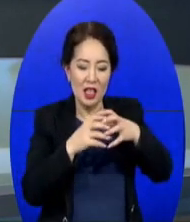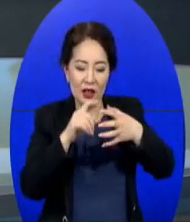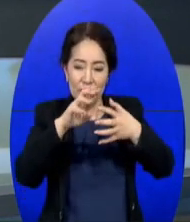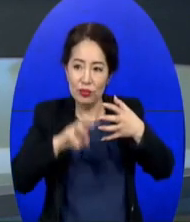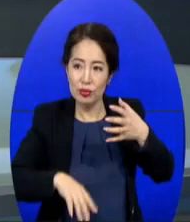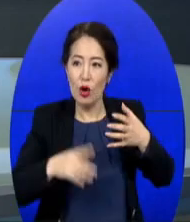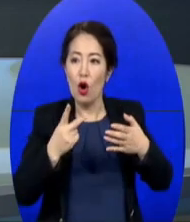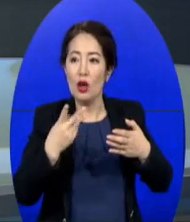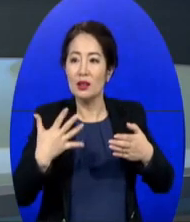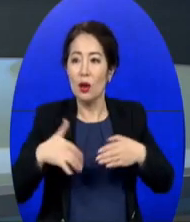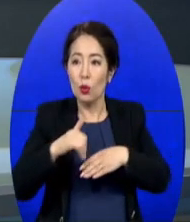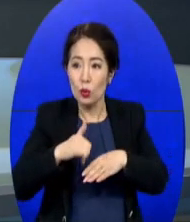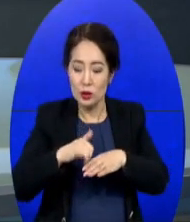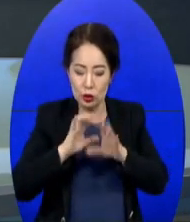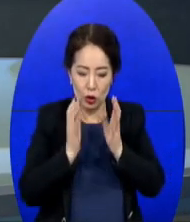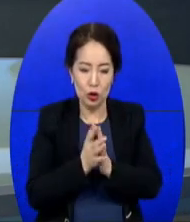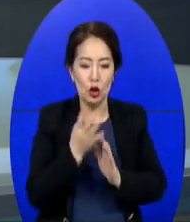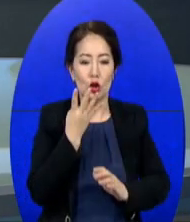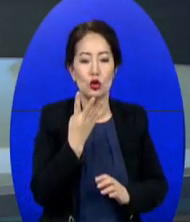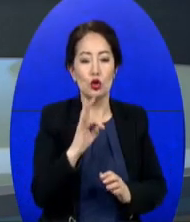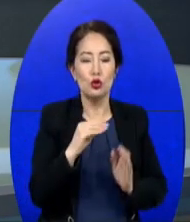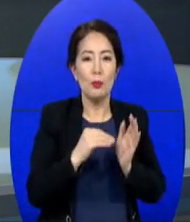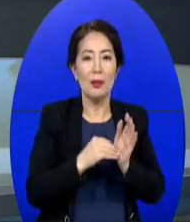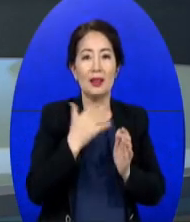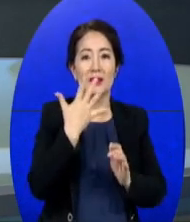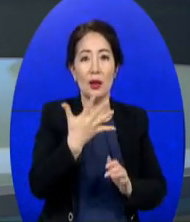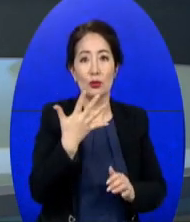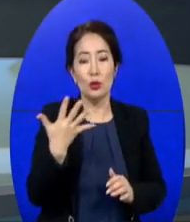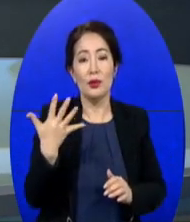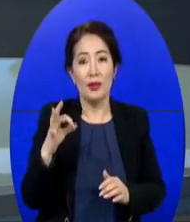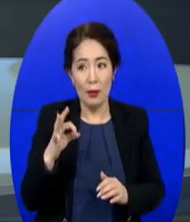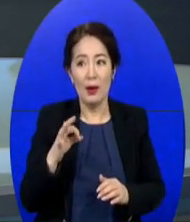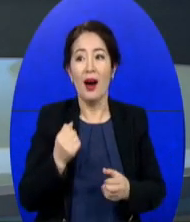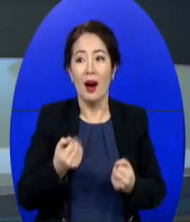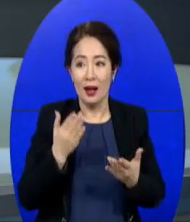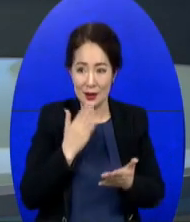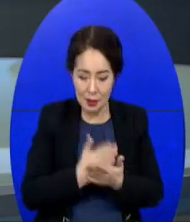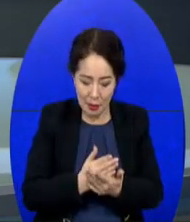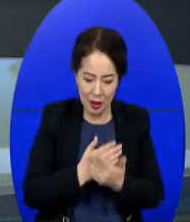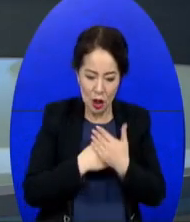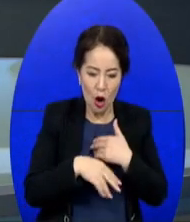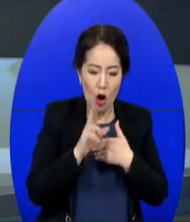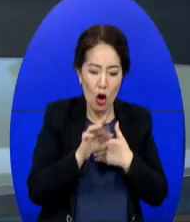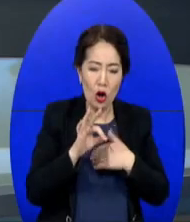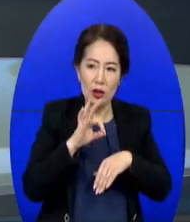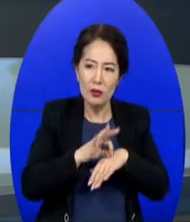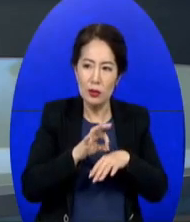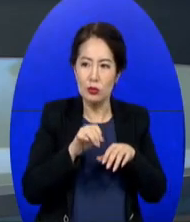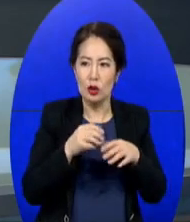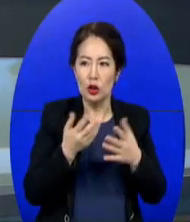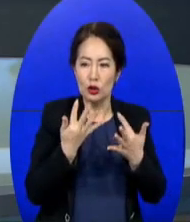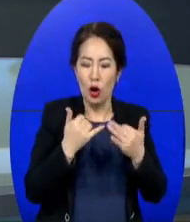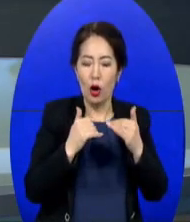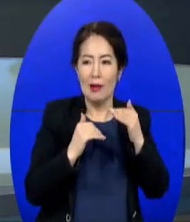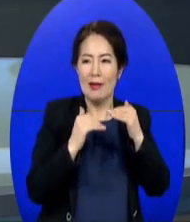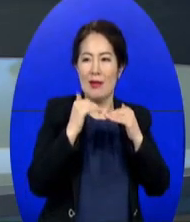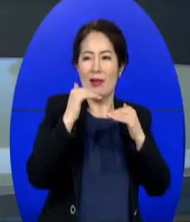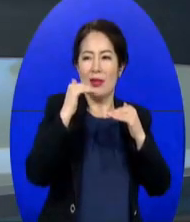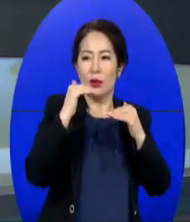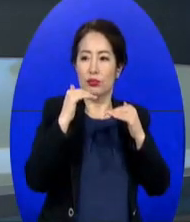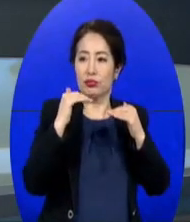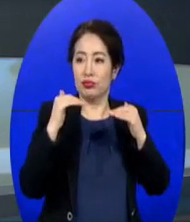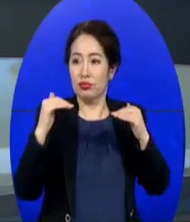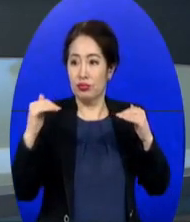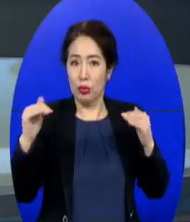нийт 40,550 тохиолдол бүртгэжээ. Сүүлийн 5 хоногийн хугацаанд коронавирусын батлагдсан тохиолдлын тоо тогтворчсон боловч сэжигтэй тохиолдол